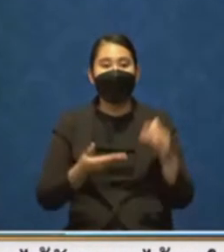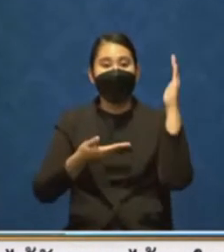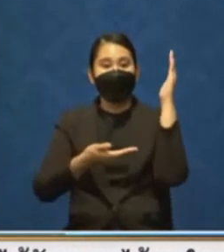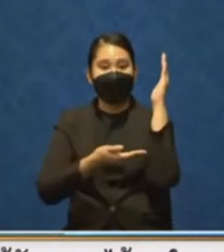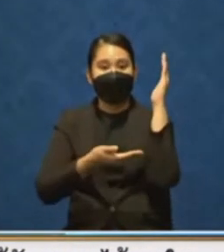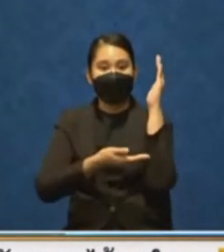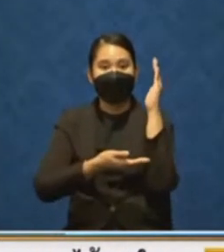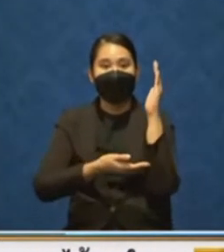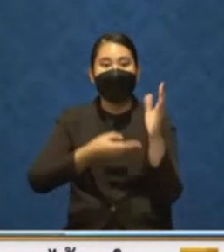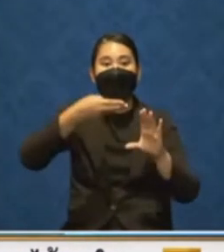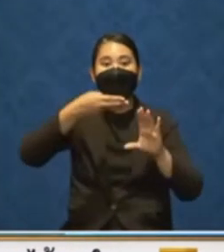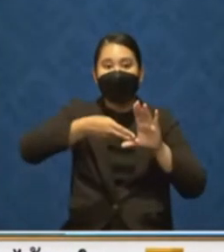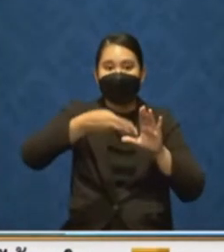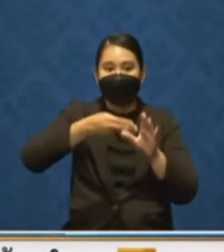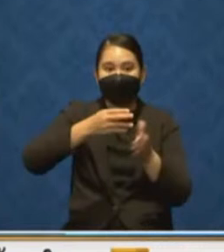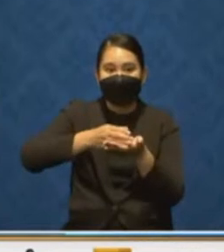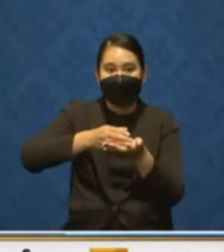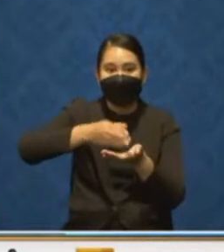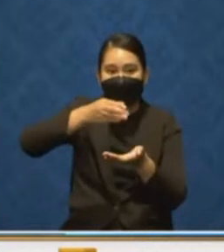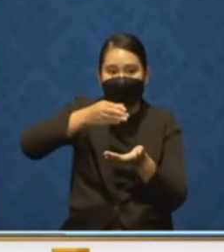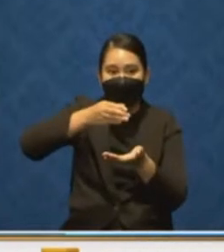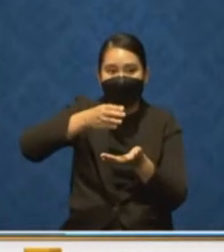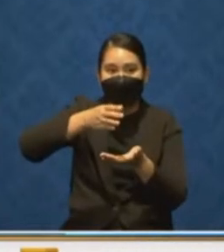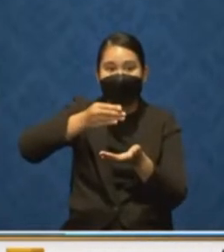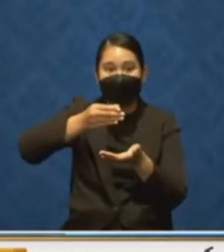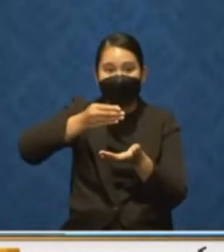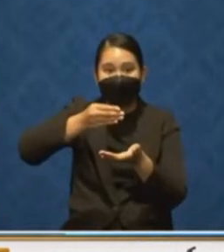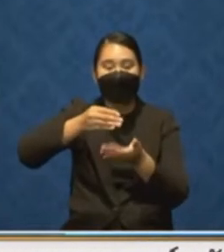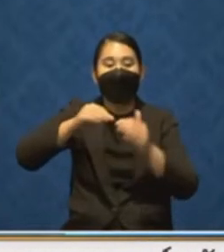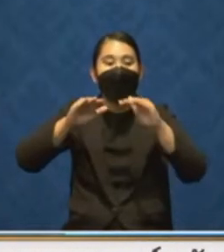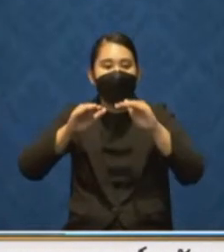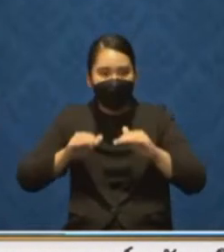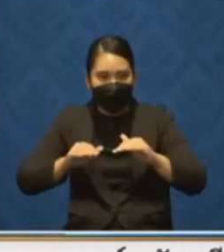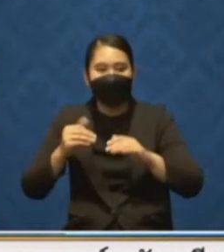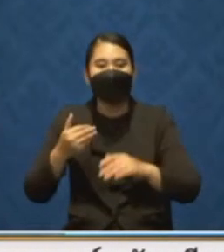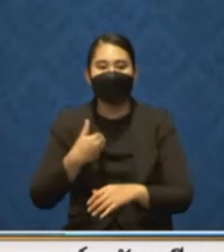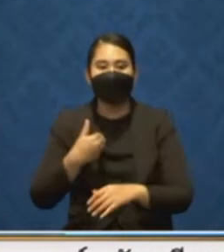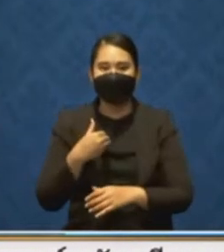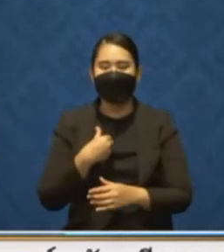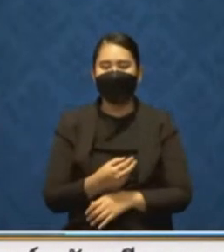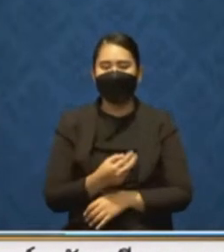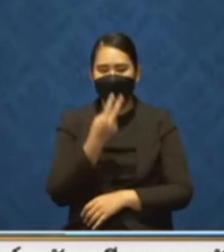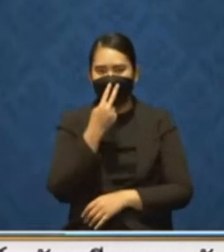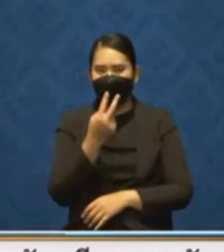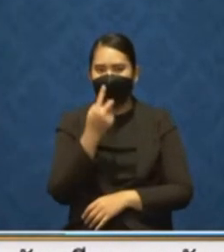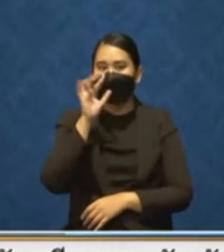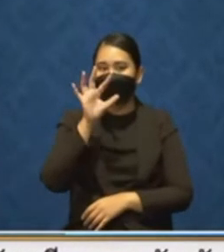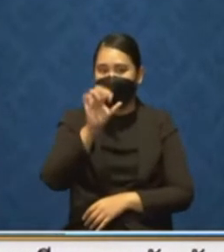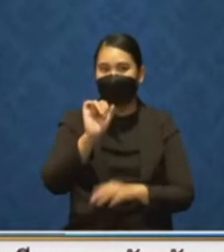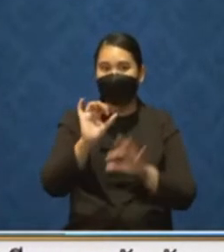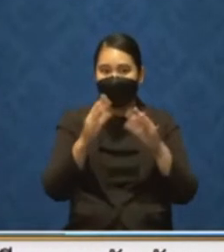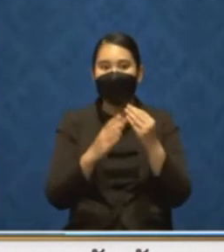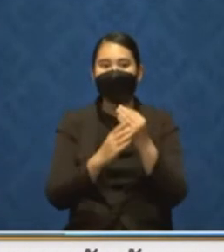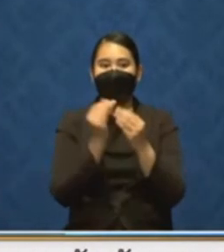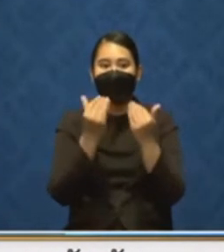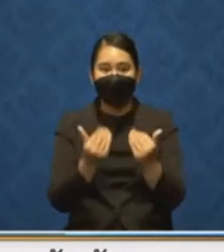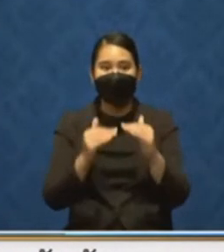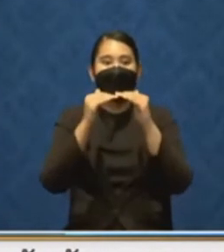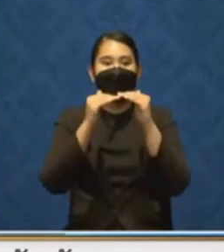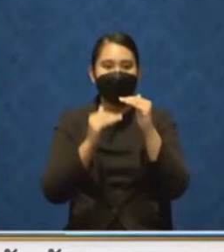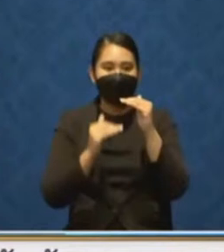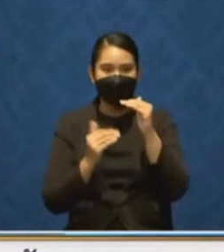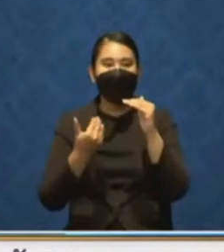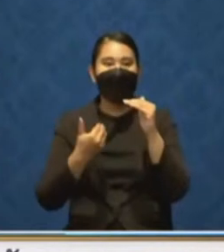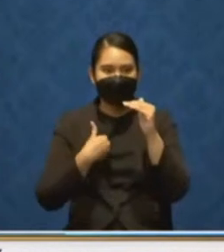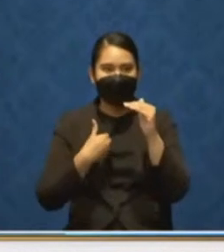ต้องกลับรถลงมาแล้วครับ 5-6บาทท่านอาจจะไม่ได้สังเกตสัปดาห์นี้ลงไม่ 3-4